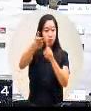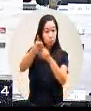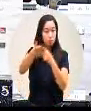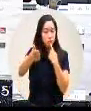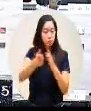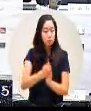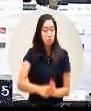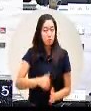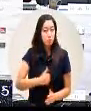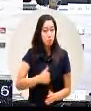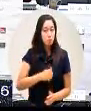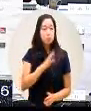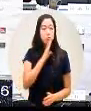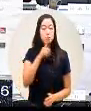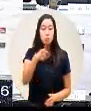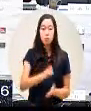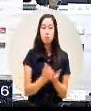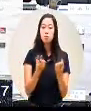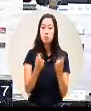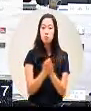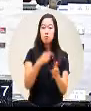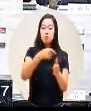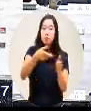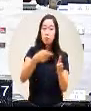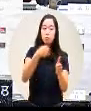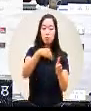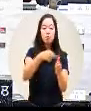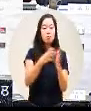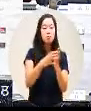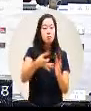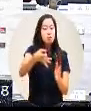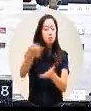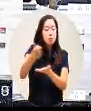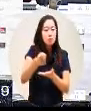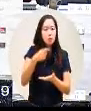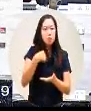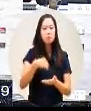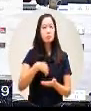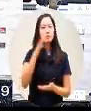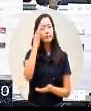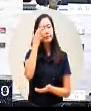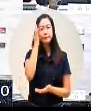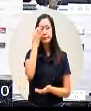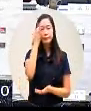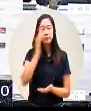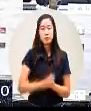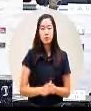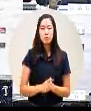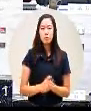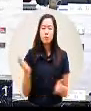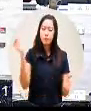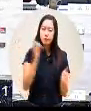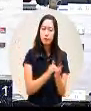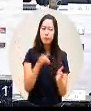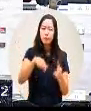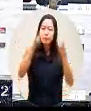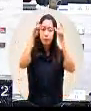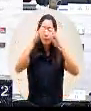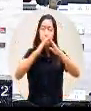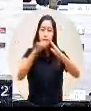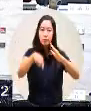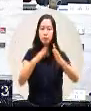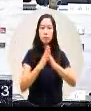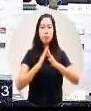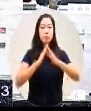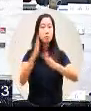确确实实是咧领教育局的钱啦。啊，我著即摆已经想无啦。到底咱即摆高雄市，咱市